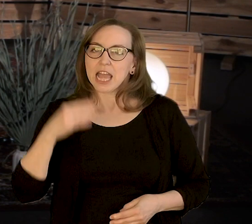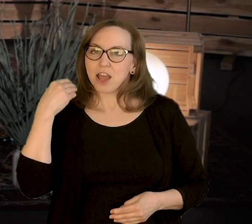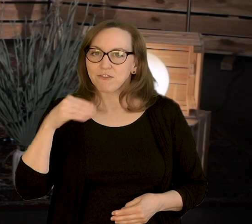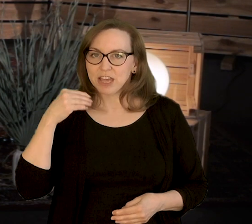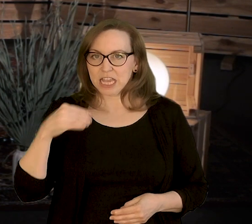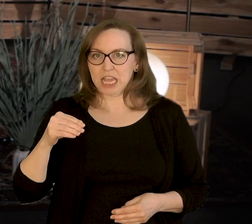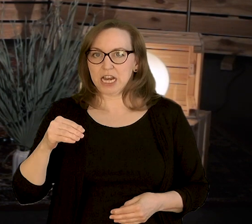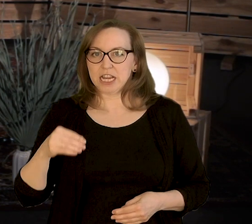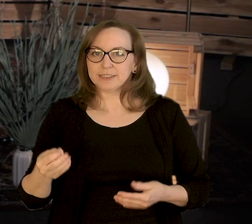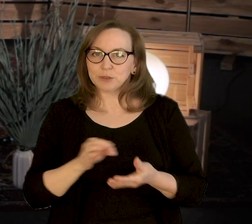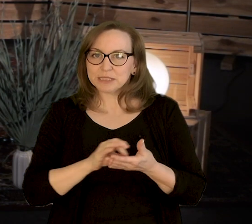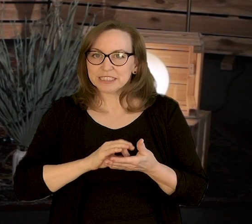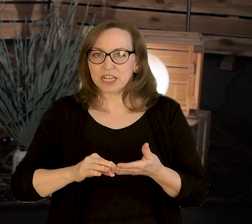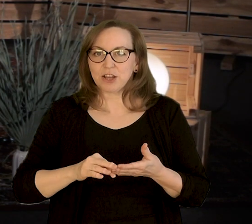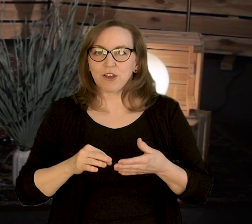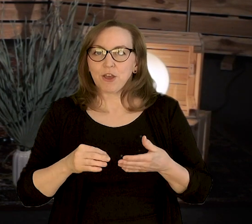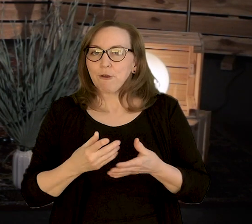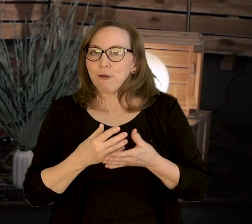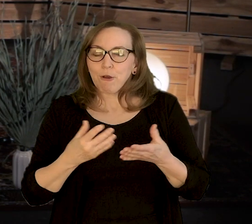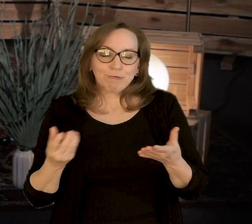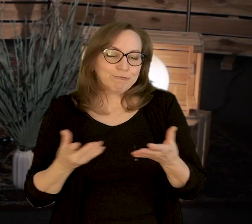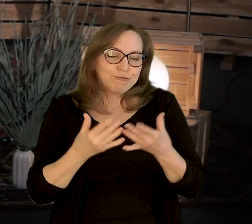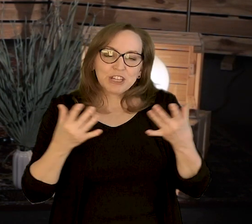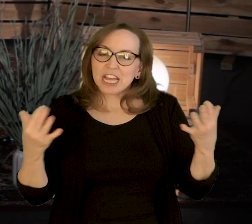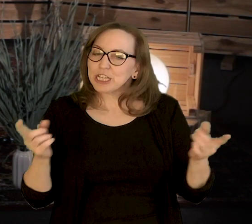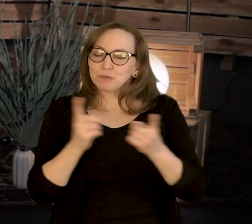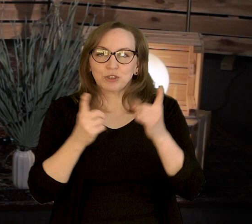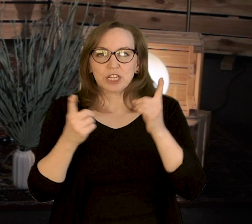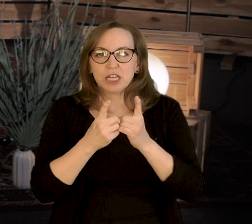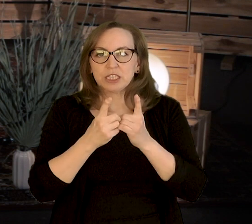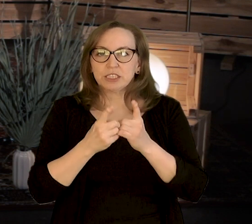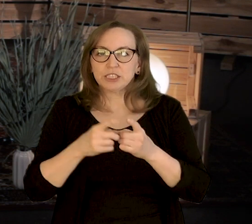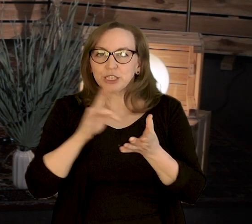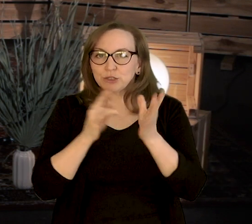Ewangelie zawierają opisy wielu spotkań Jezusa z ludźmi.